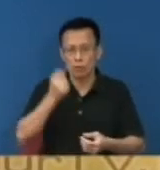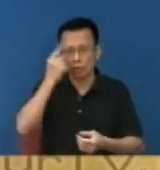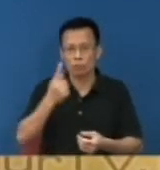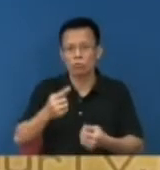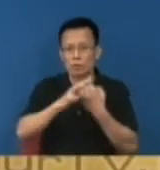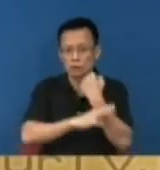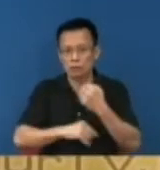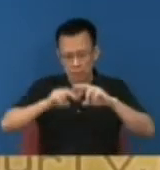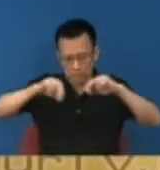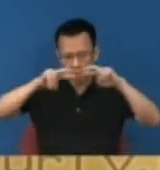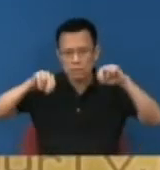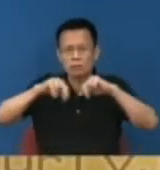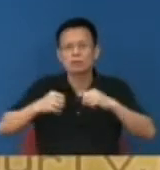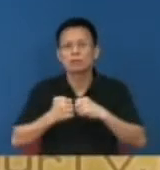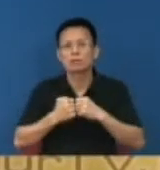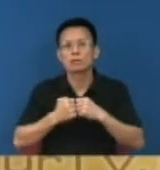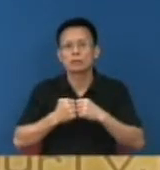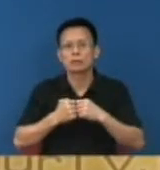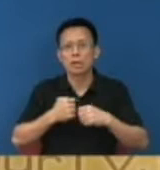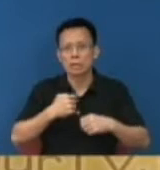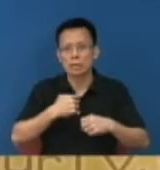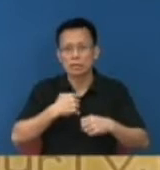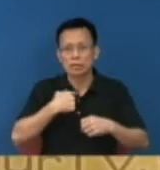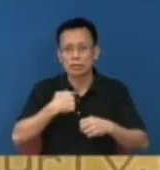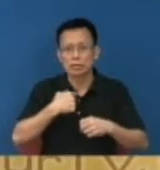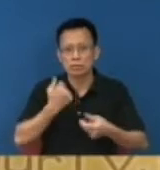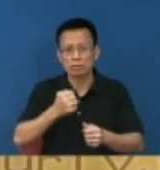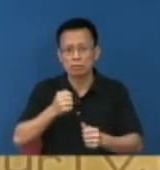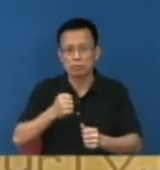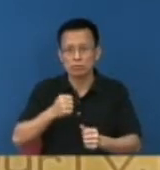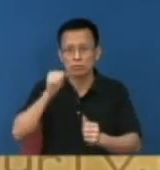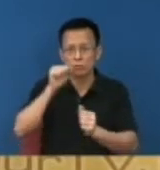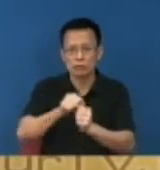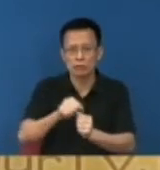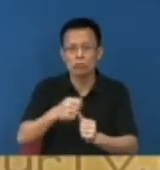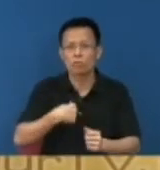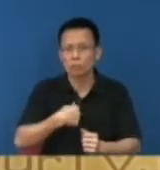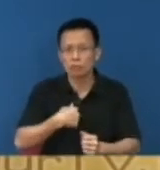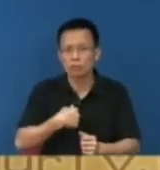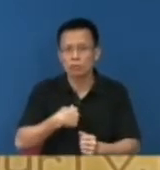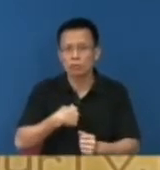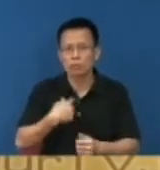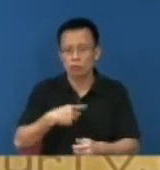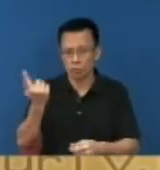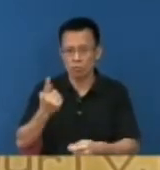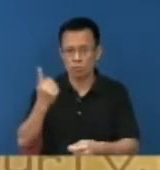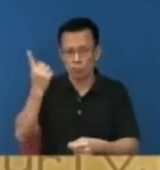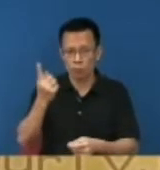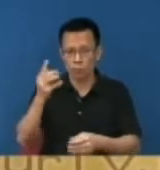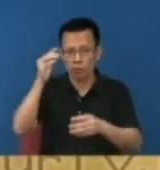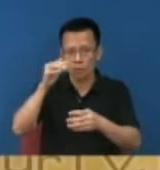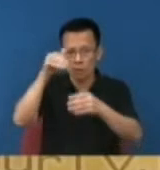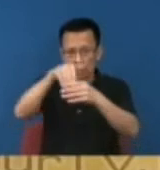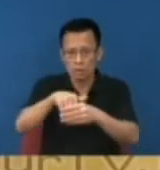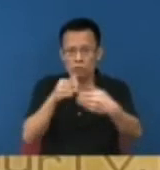係要制裁小弟嘅時候，佢係咪會投咗對方嘅票咧？